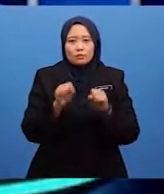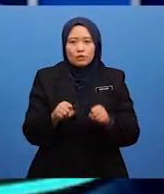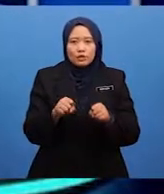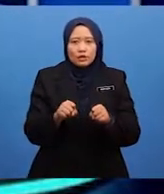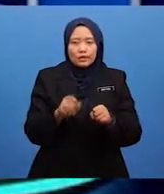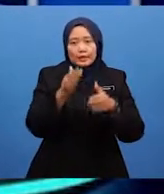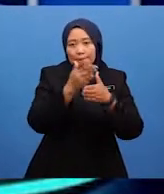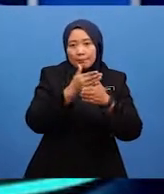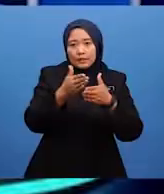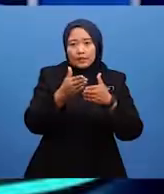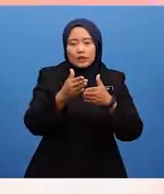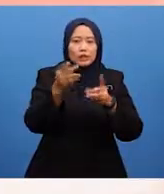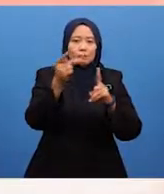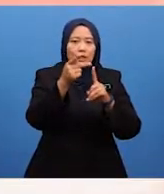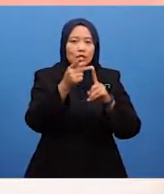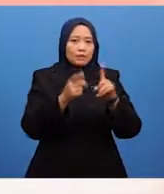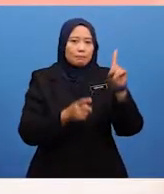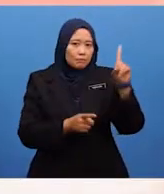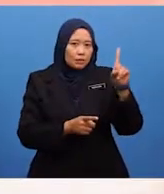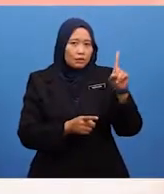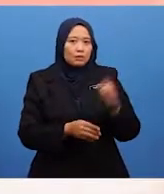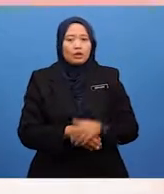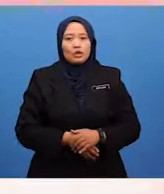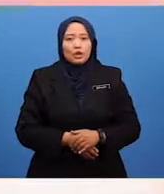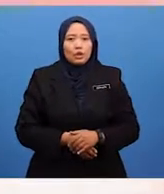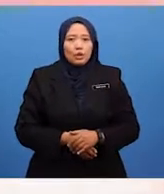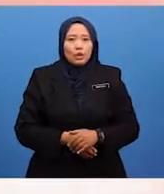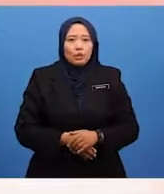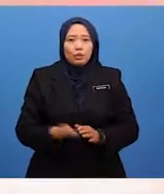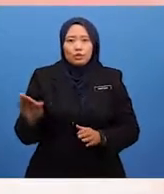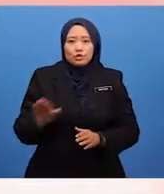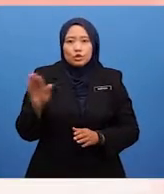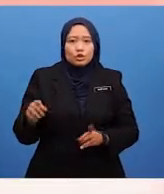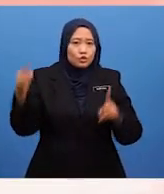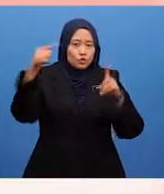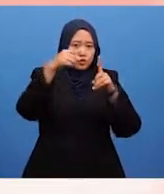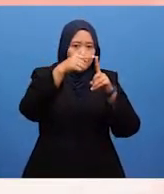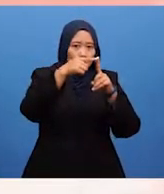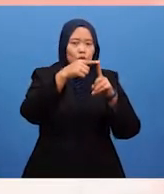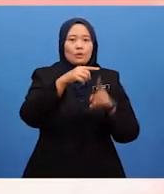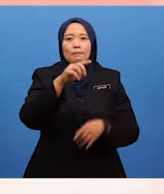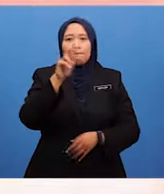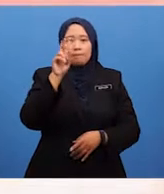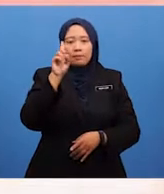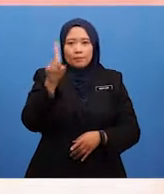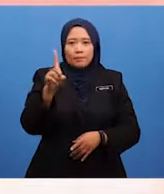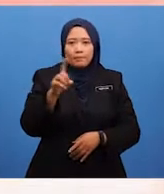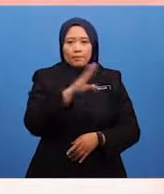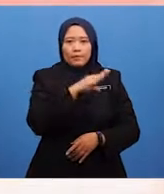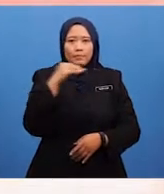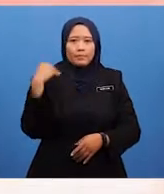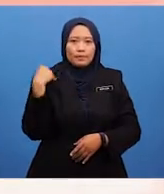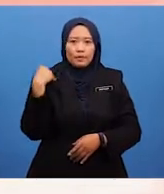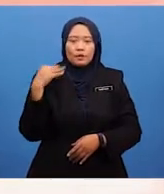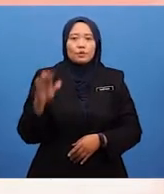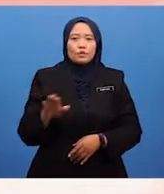kepada yang pertama luncuran sudah pertama Oke dan yang kedua ilahun curan sudut ketiga jadi